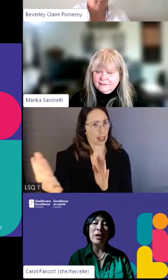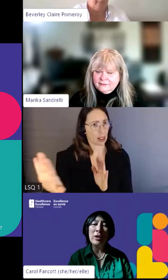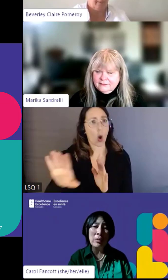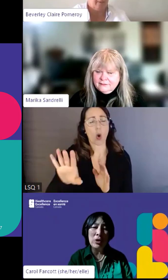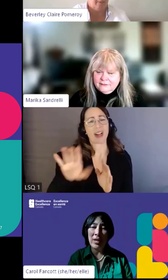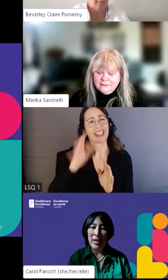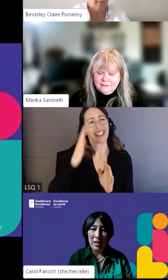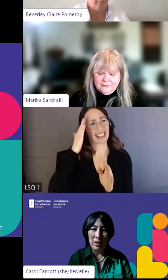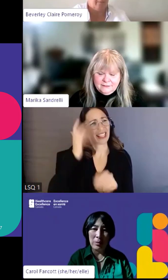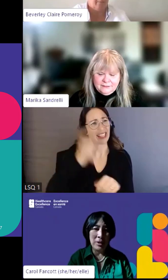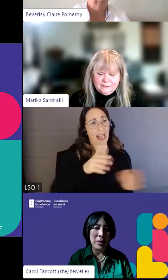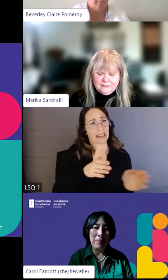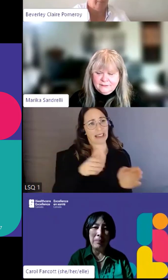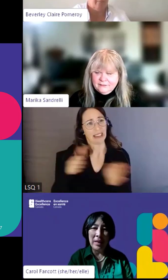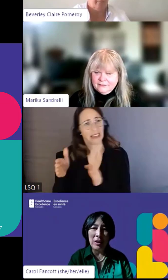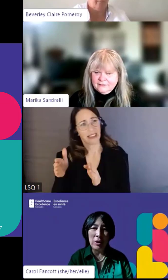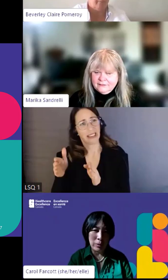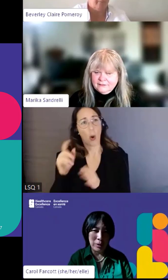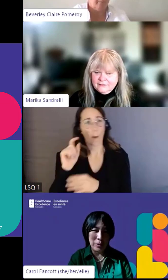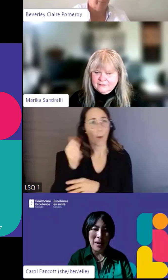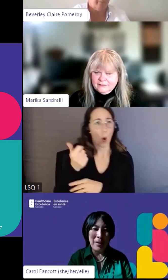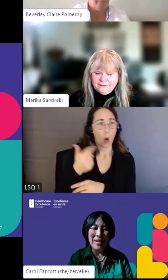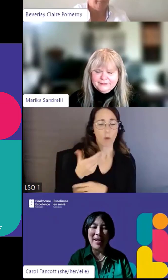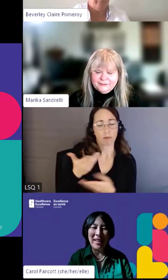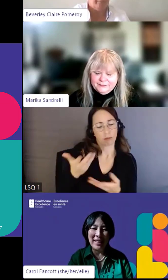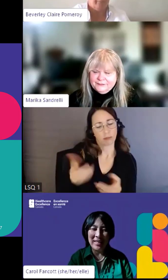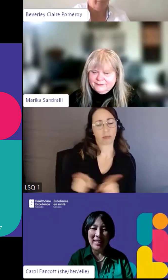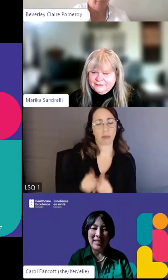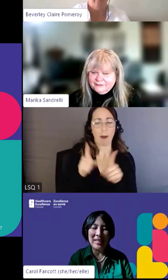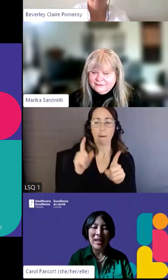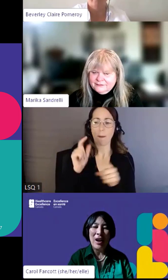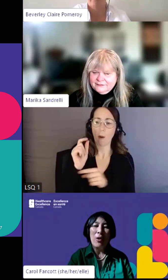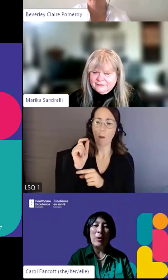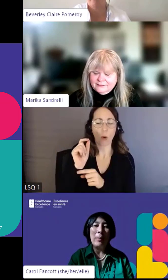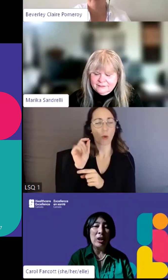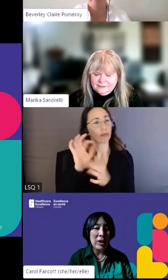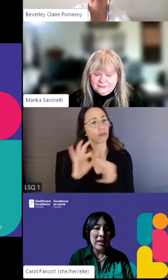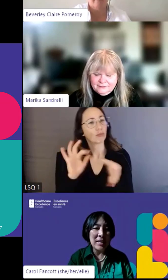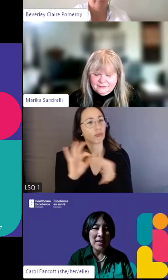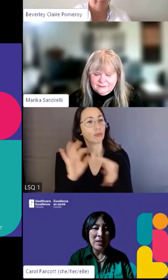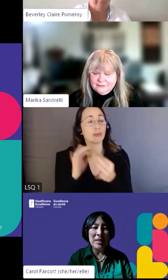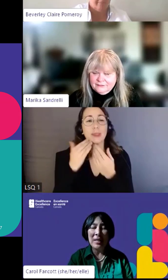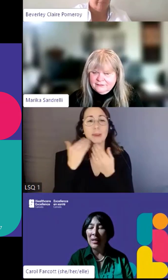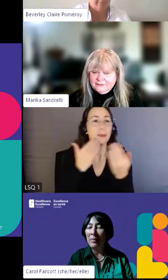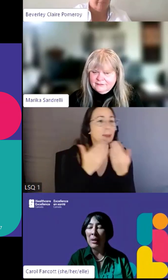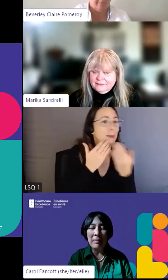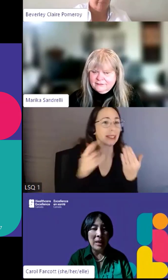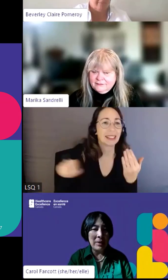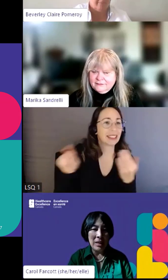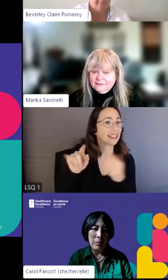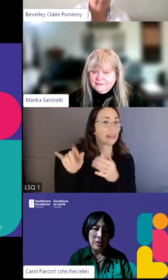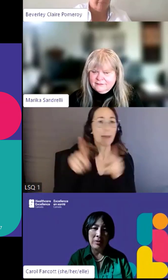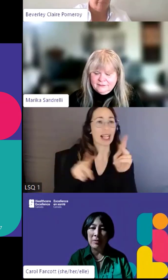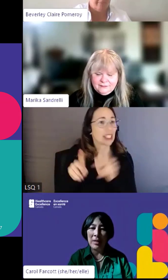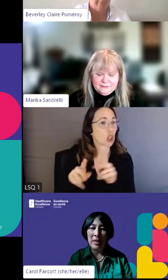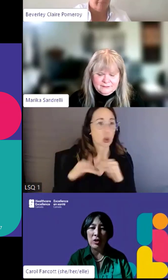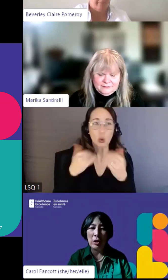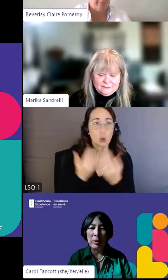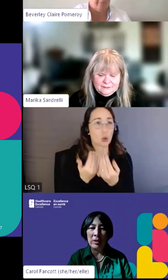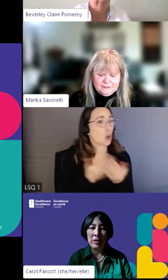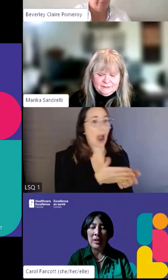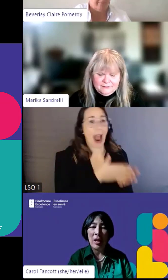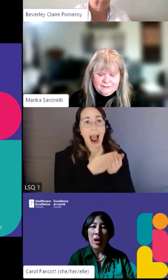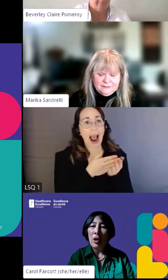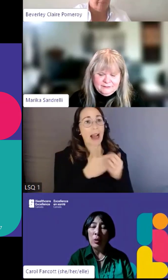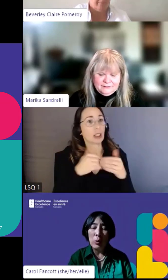instants pour remercier toutes les personnes dans les coulisses, toutes les équipes, les interprètes aussi, qui